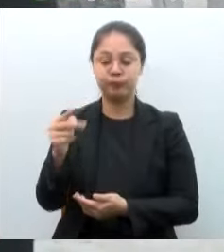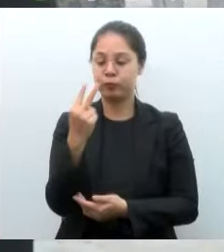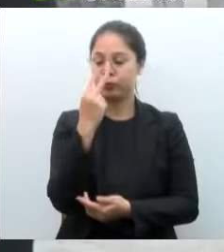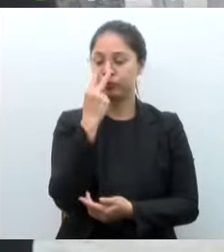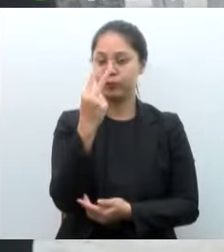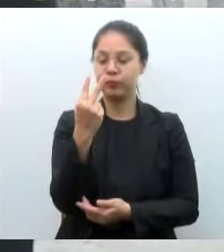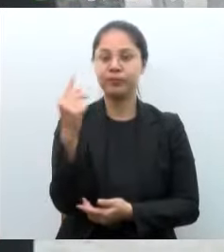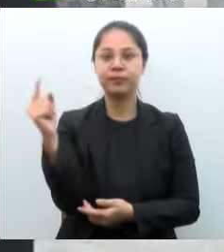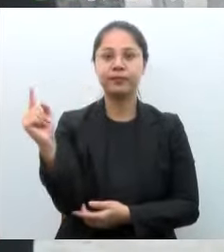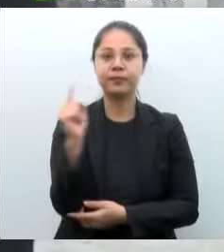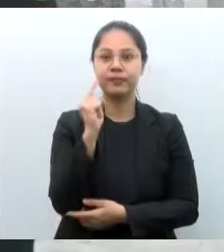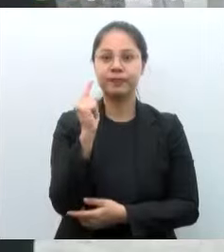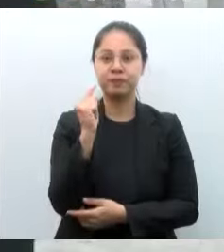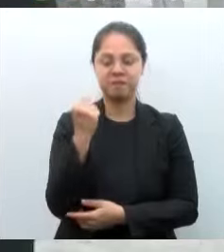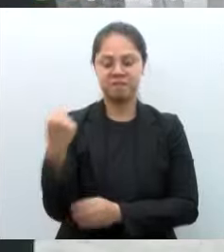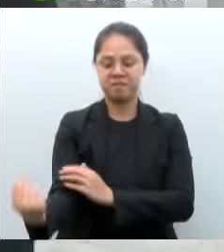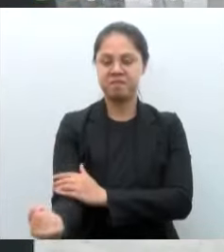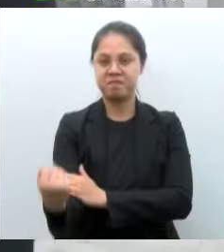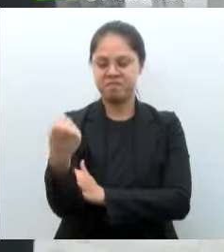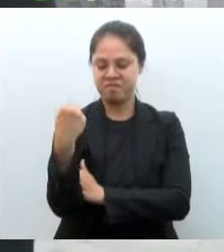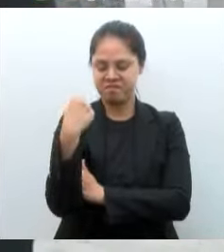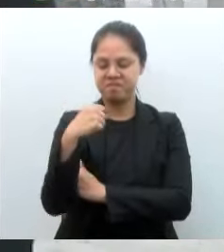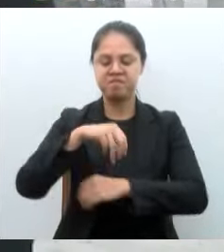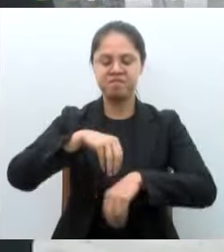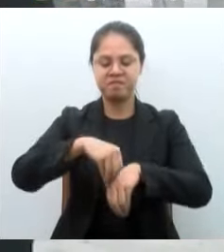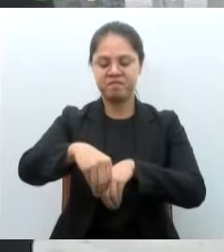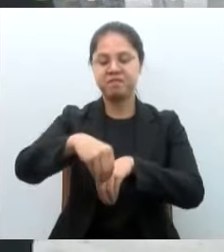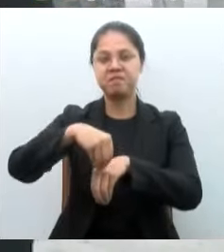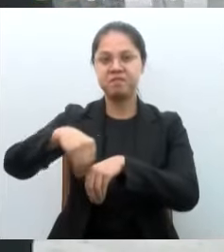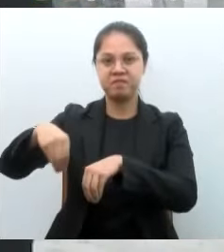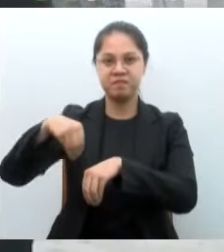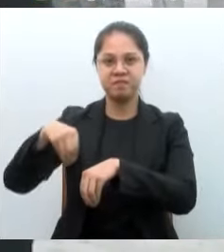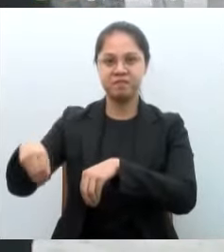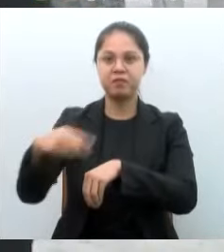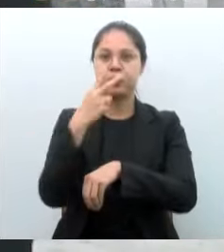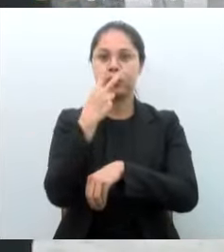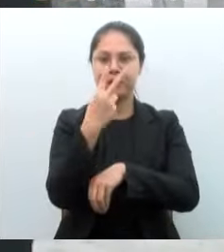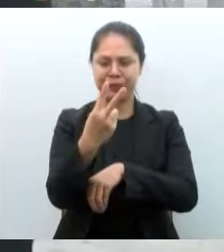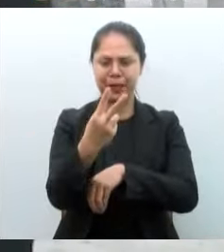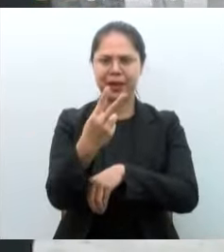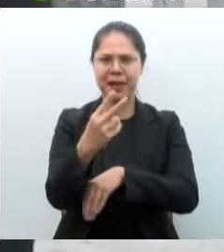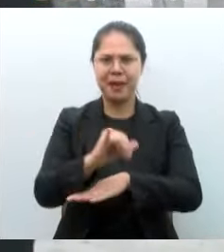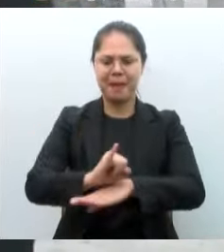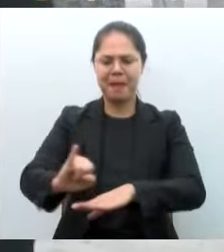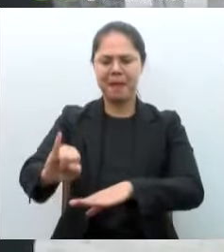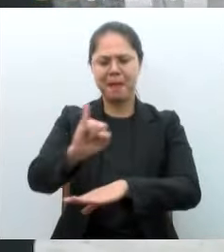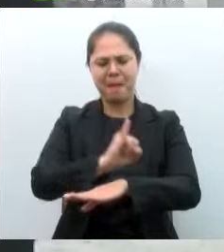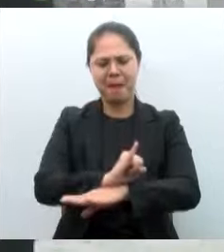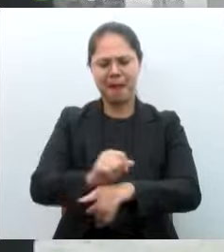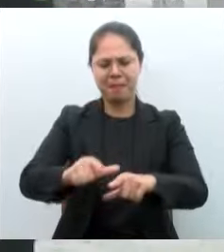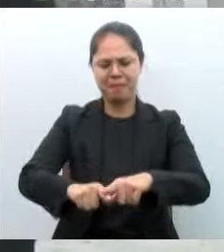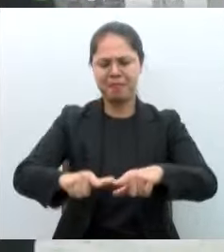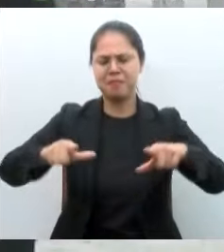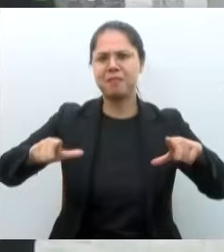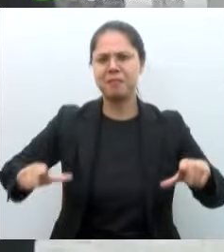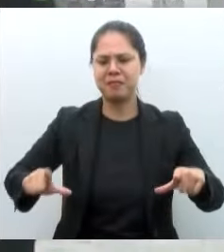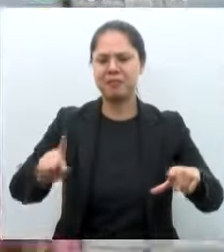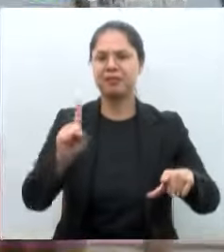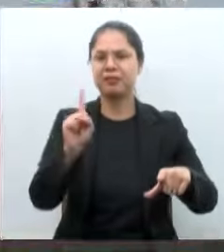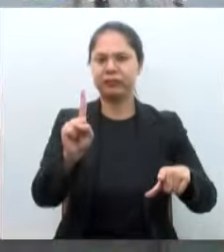คือความเข้มแข็งของเครือข่ายโรงเรียนไร้เศษแต่ว่าทุกพื้นที่ถูกจัดการด้